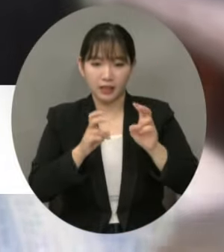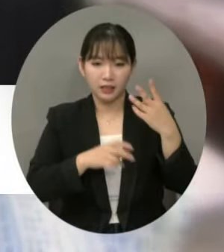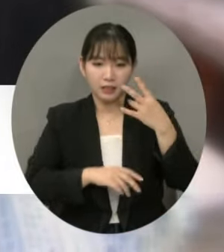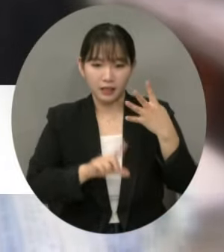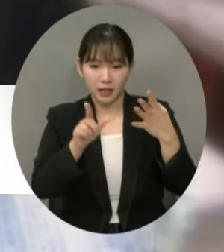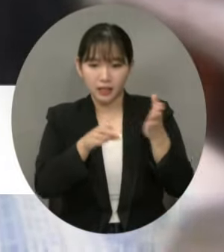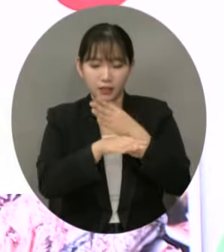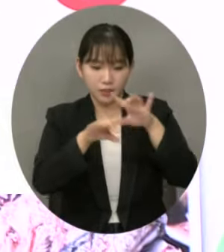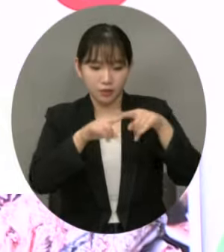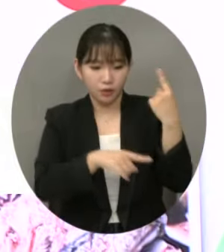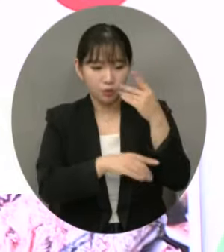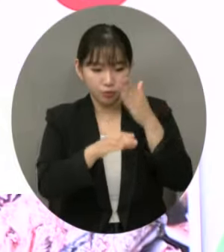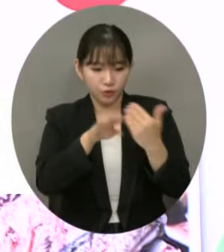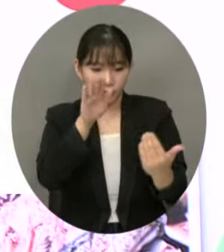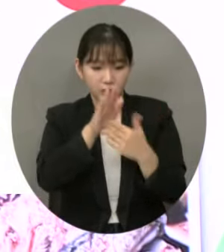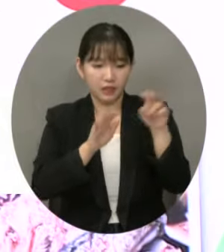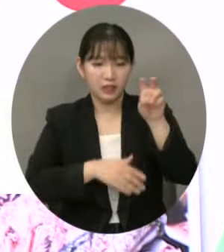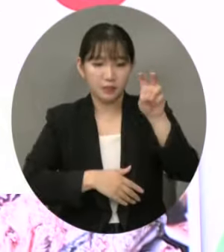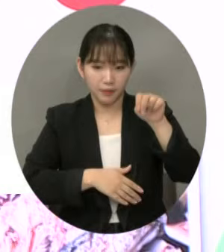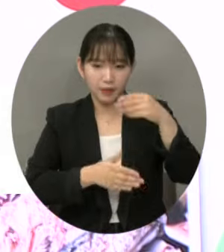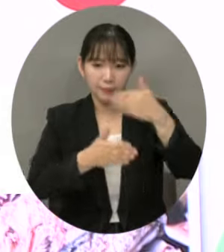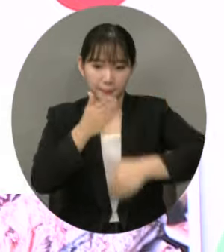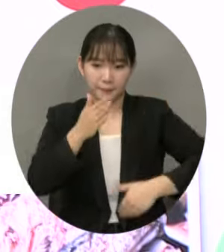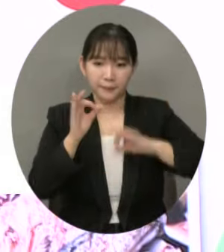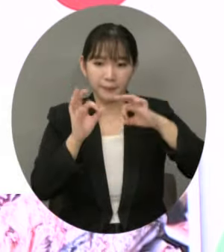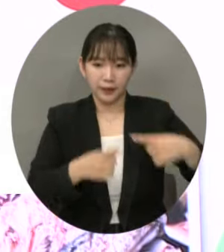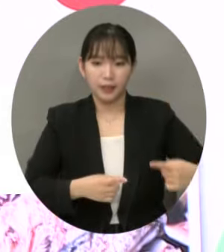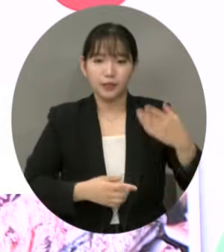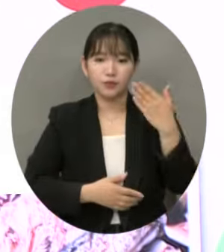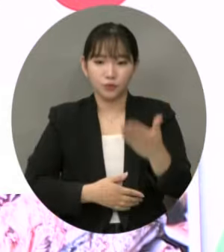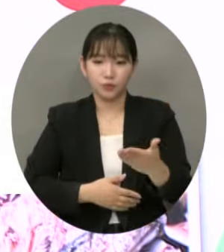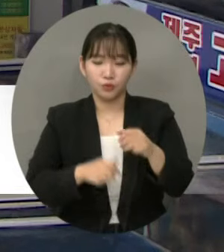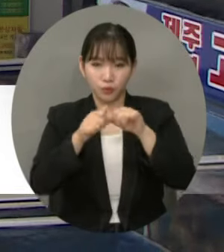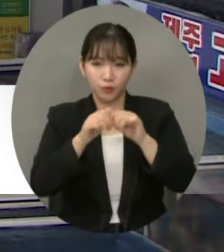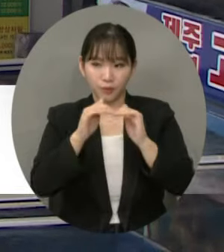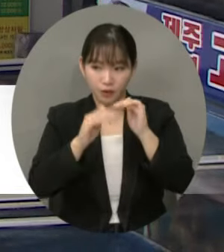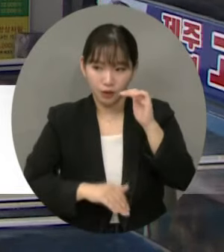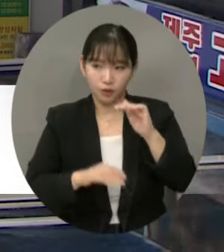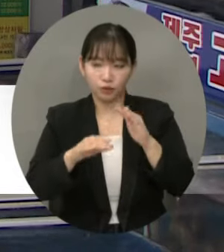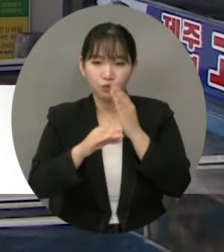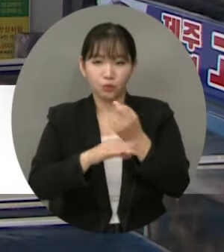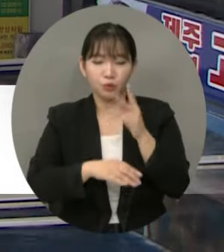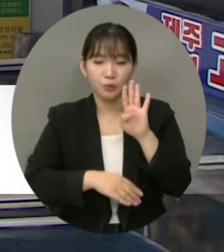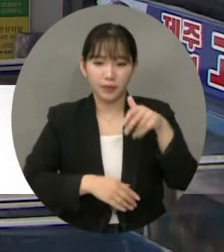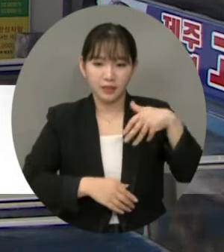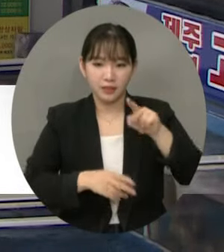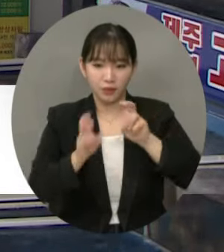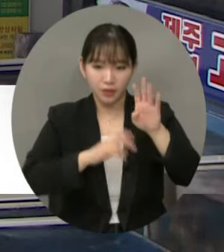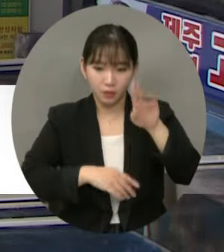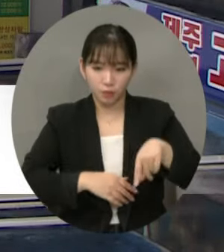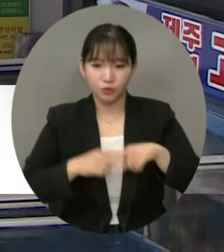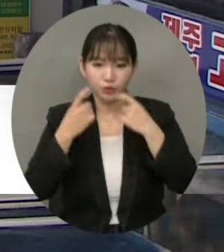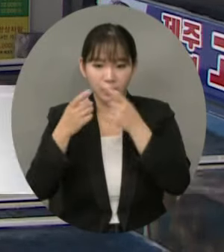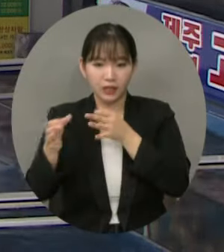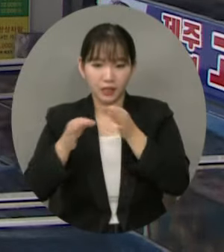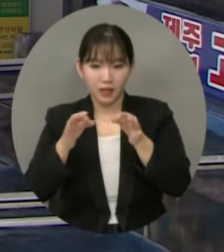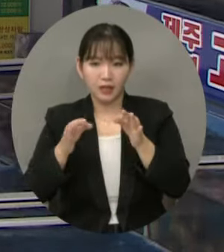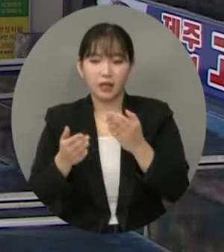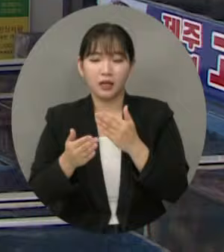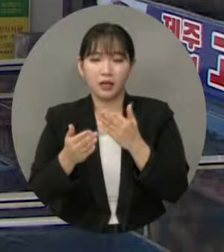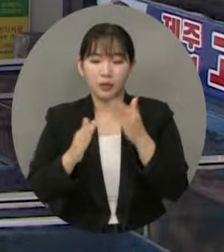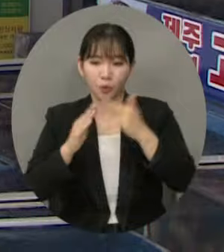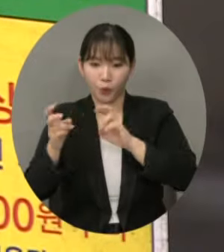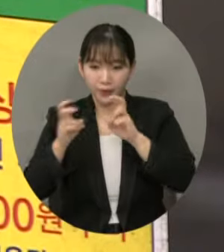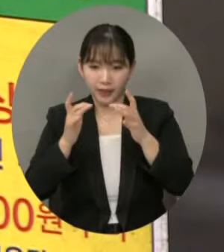전기요금 가운데 최대 20만 원이 차감됩니다. 자세한 내용은 중소벤처기업부나 소상공인 시장진흥공단